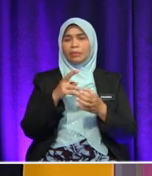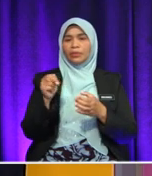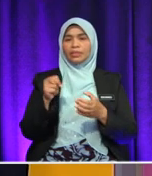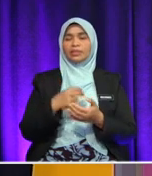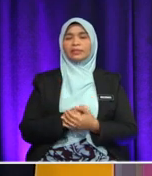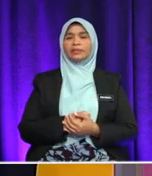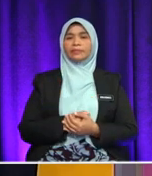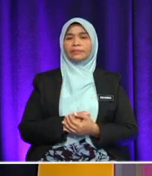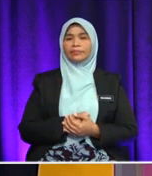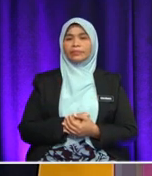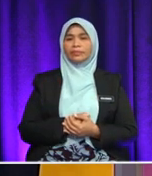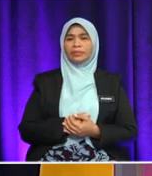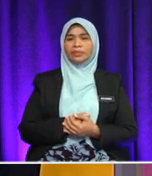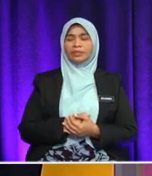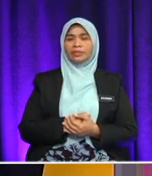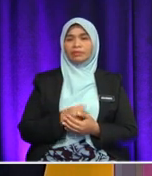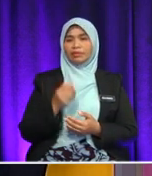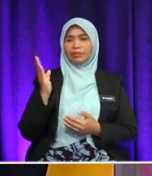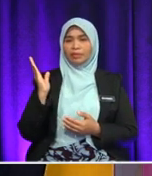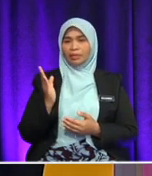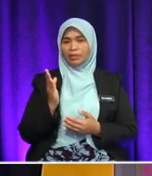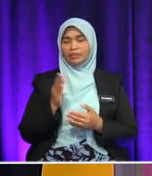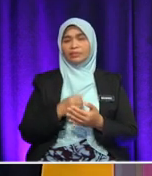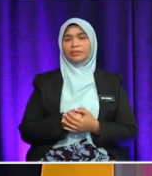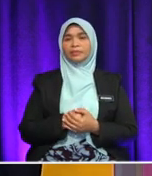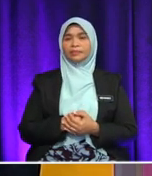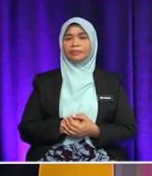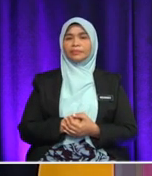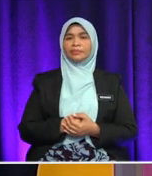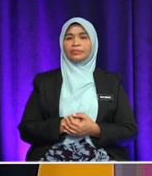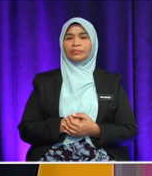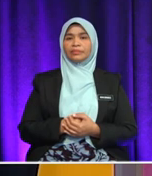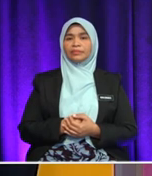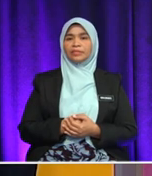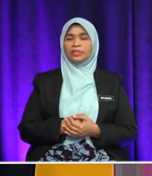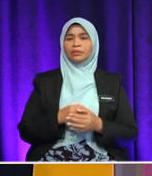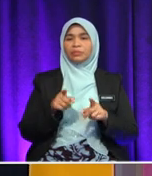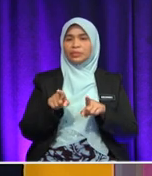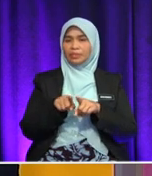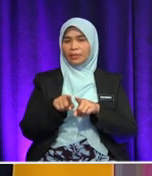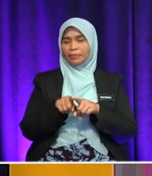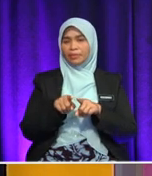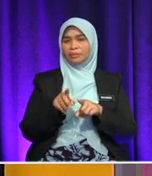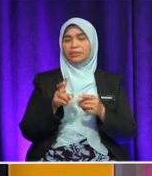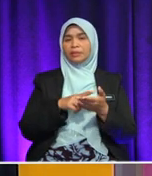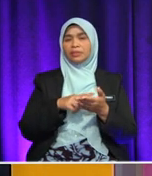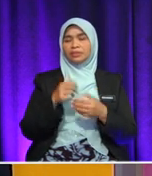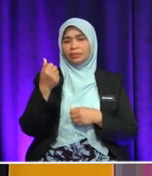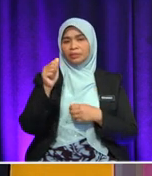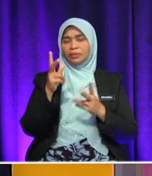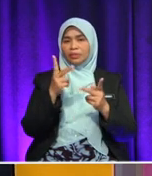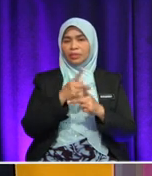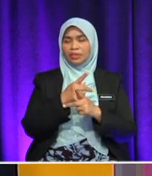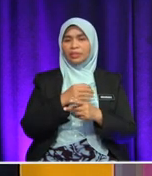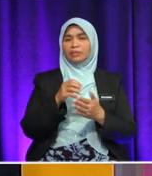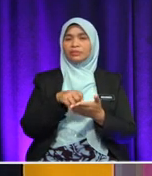duduk antara dua sujud masih selepas kita sujud tuh duduk antara dua sujud kita kena baca 10 kali dan